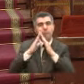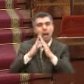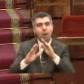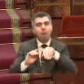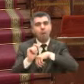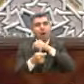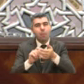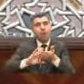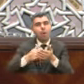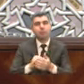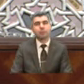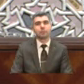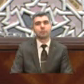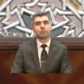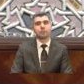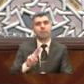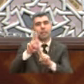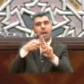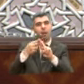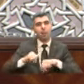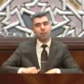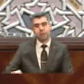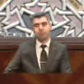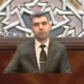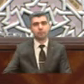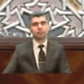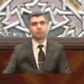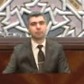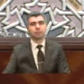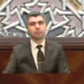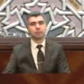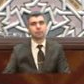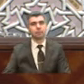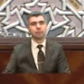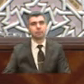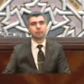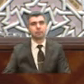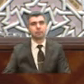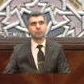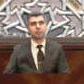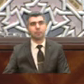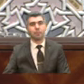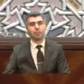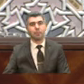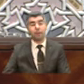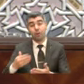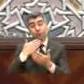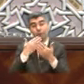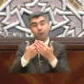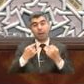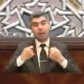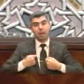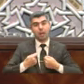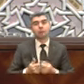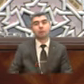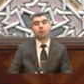كلمة للسيد الوزير، تفضلوا. شكرا. شكرا سيد الرئيس، شكرا للسيد النائب